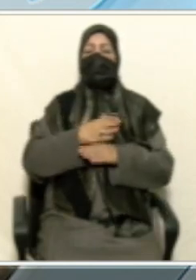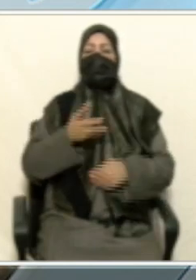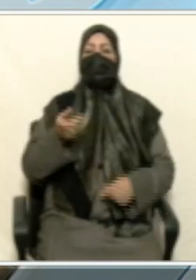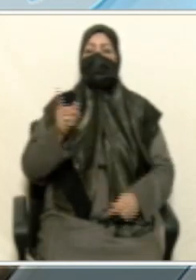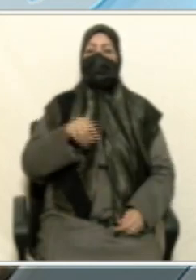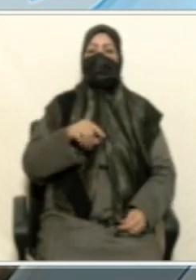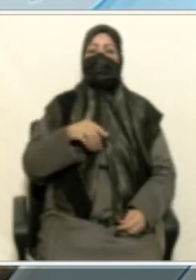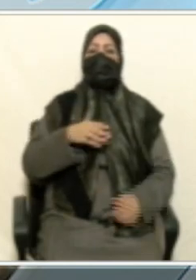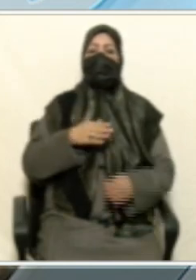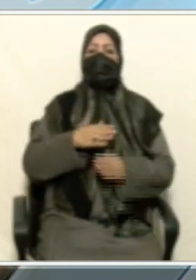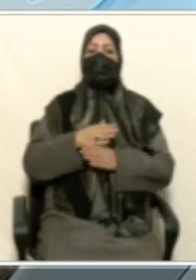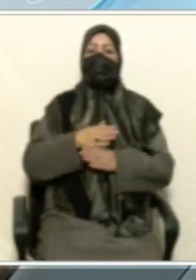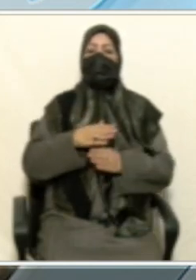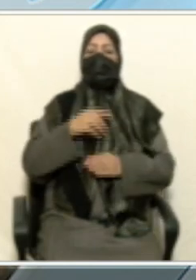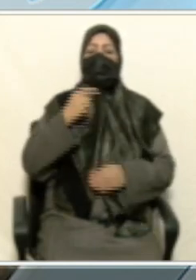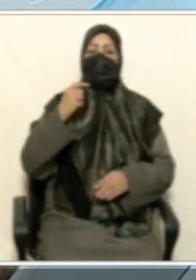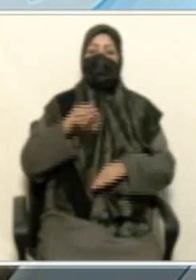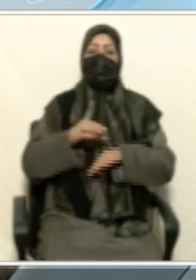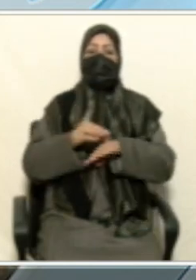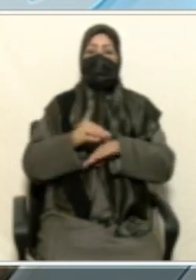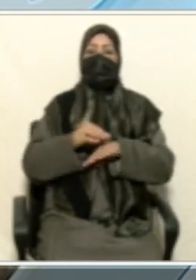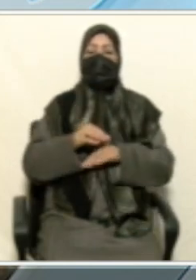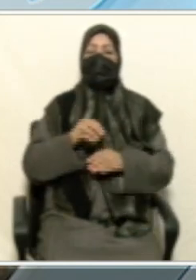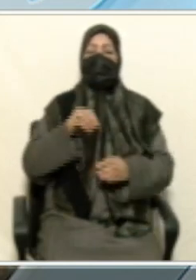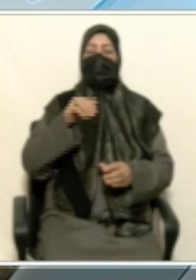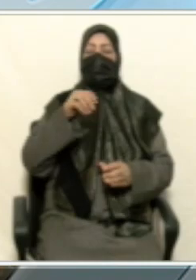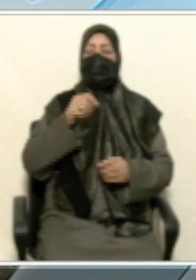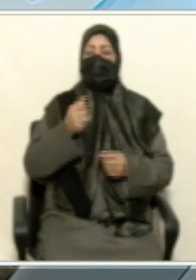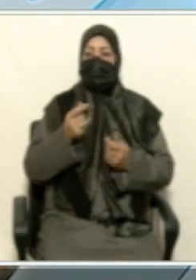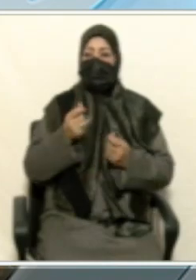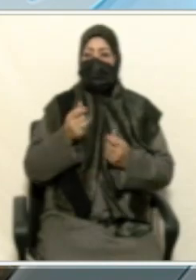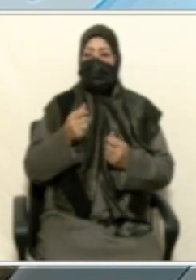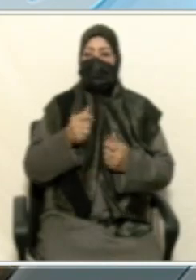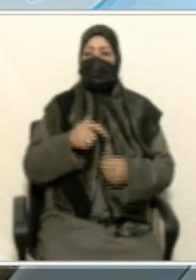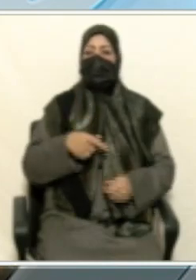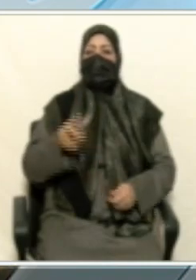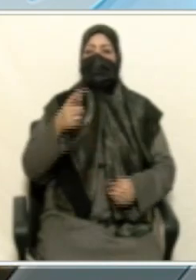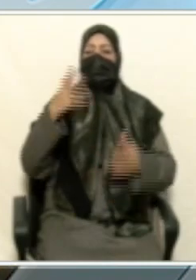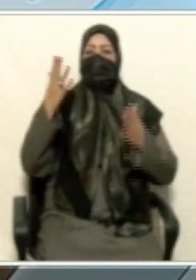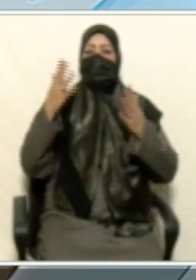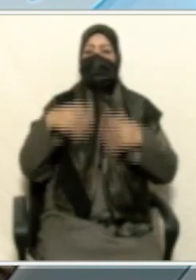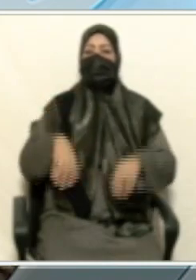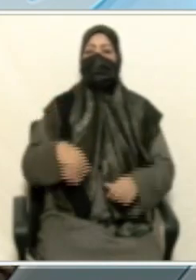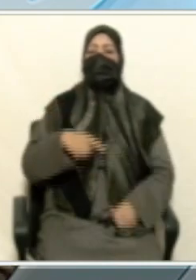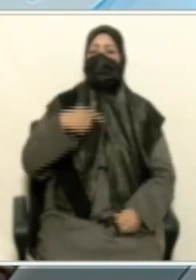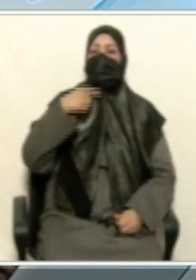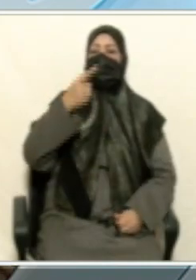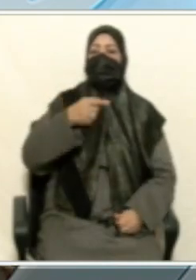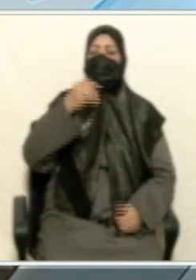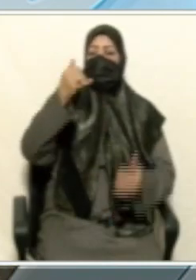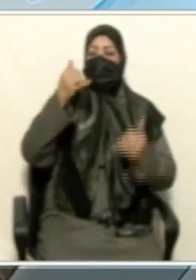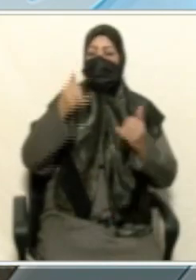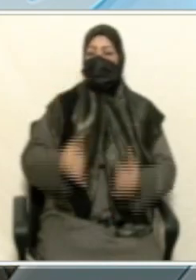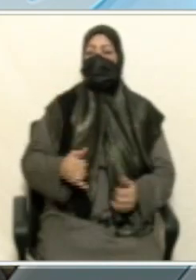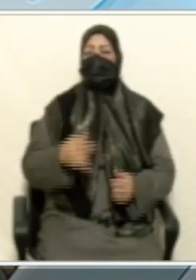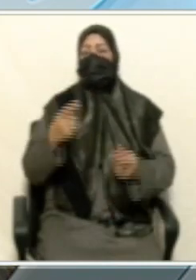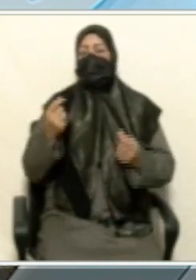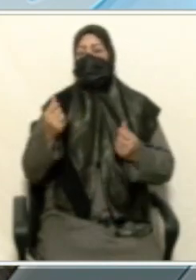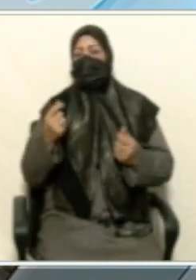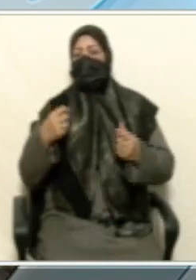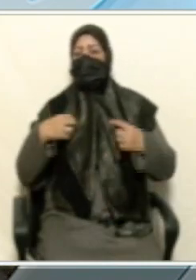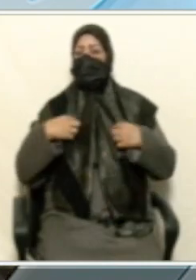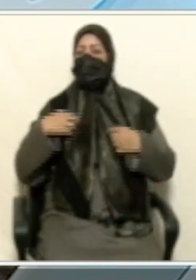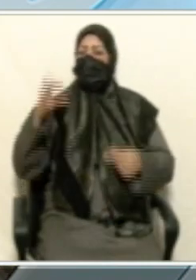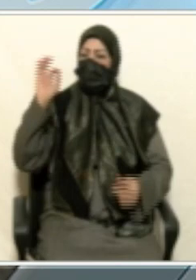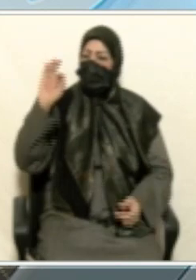وأموالكم وأعراضكم حرام عليكم كحرمة يومكم هذا في شهركم هذا في بلدكم هذا. أراد النبي صلى